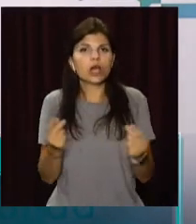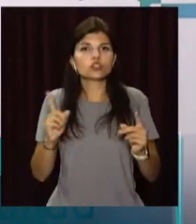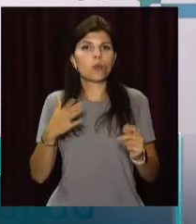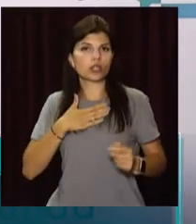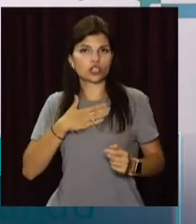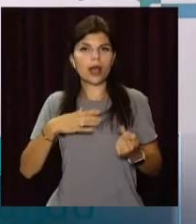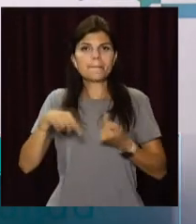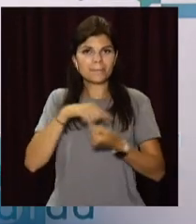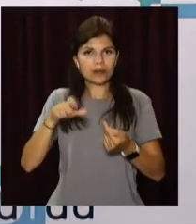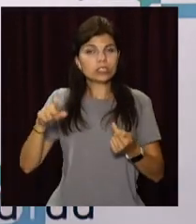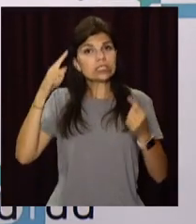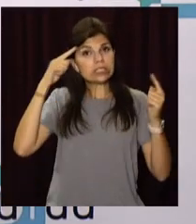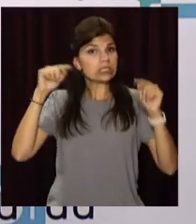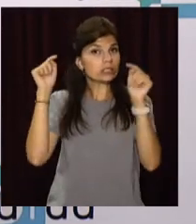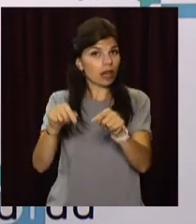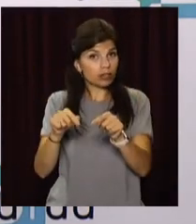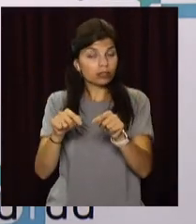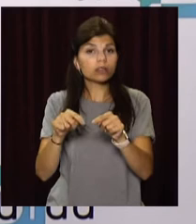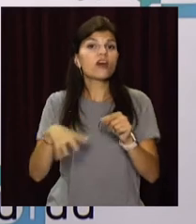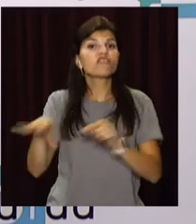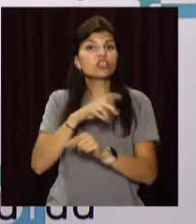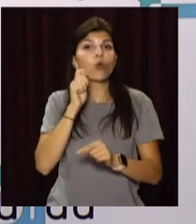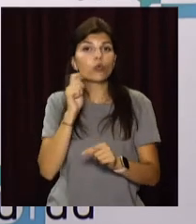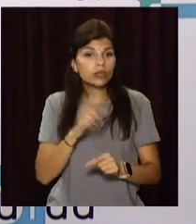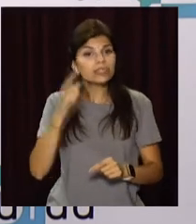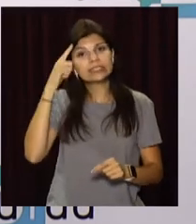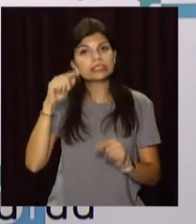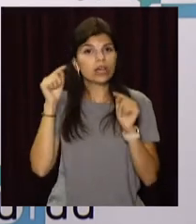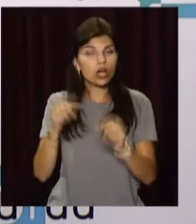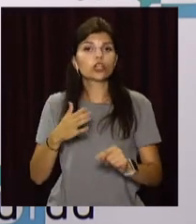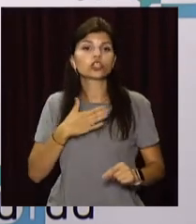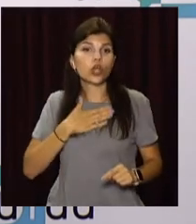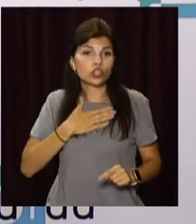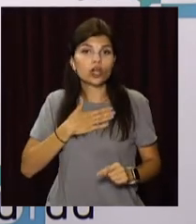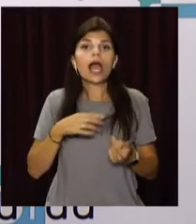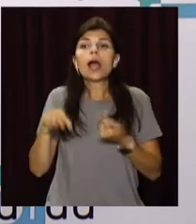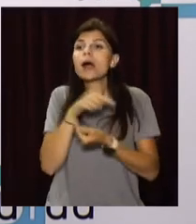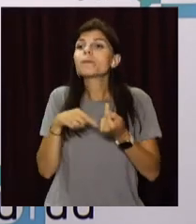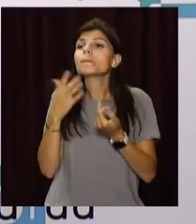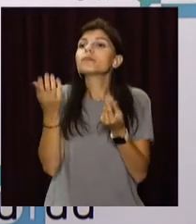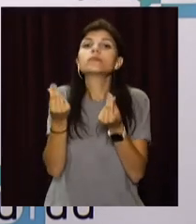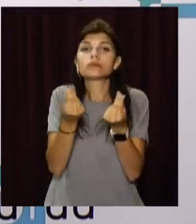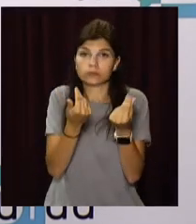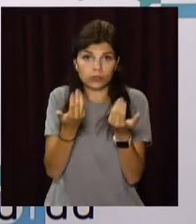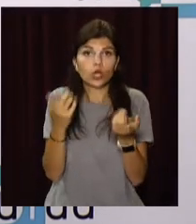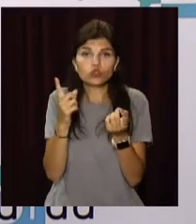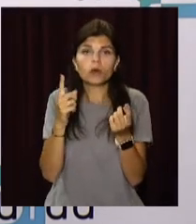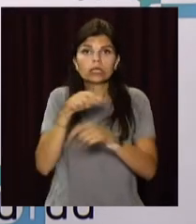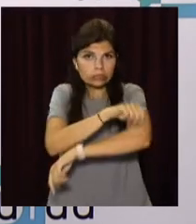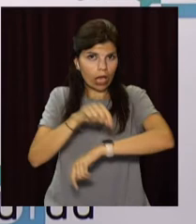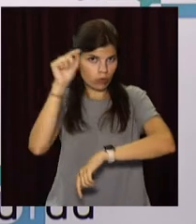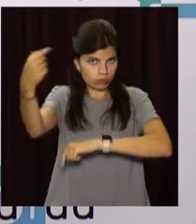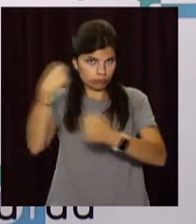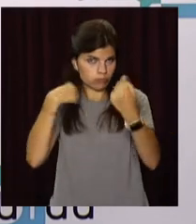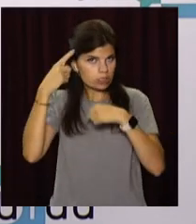наших підприємців знали вся Україна, знали наших підприємців, знають взагалі за кордоном.